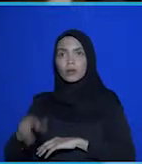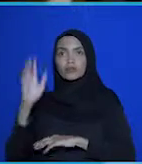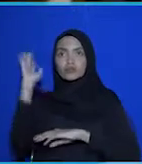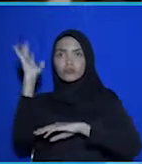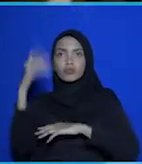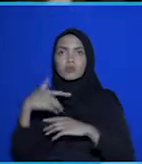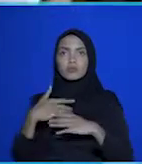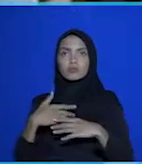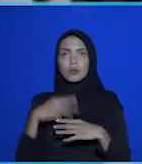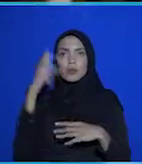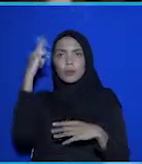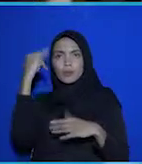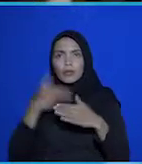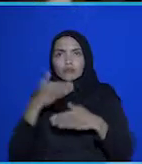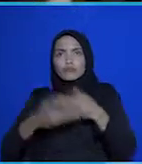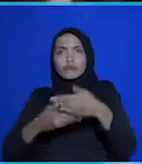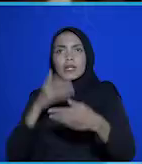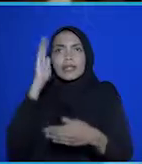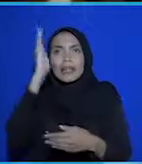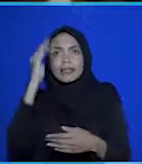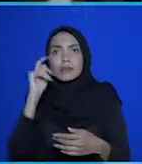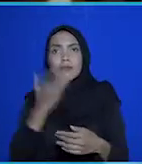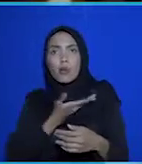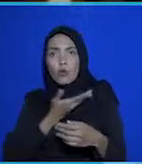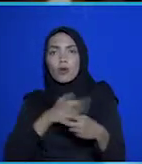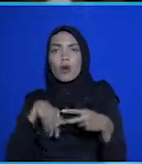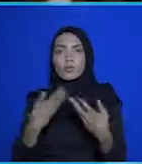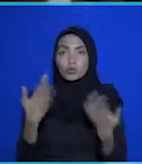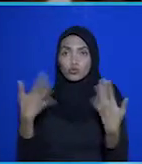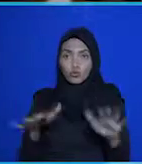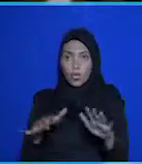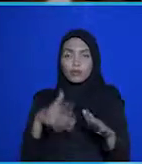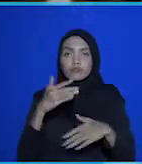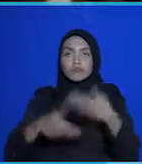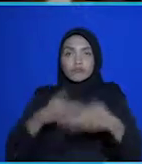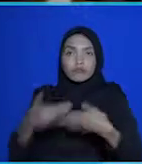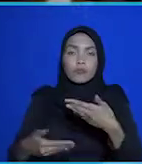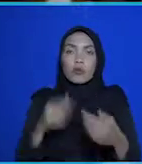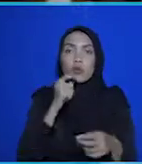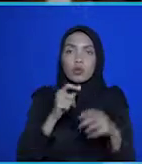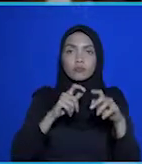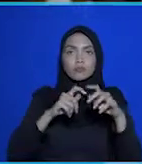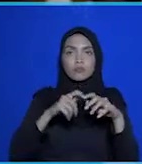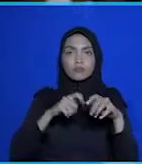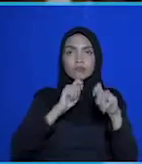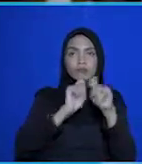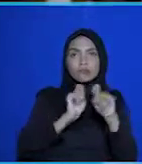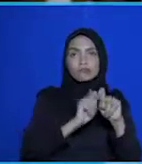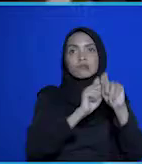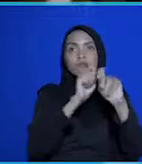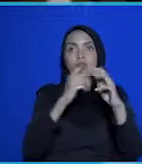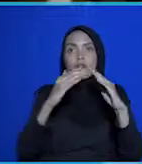telah dilakukan oleh pemerintah, yang telah dan akan dilakukan oleh pemerintah dalam rangka